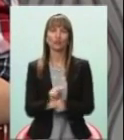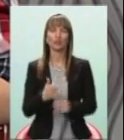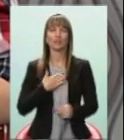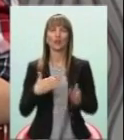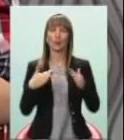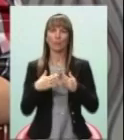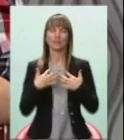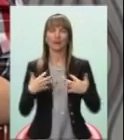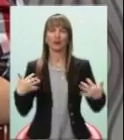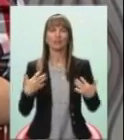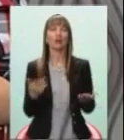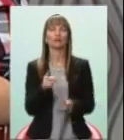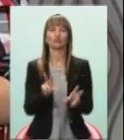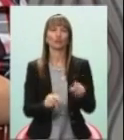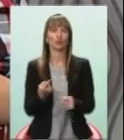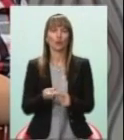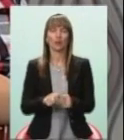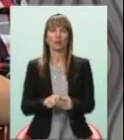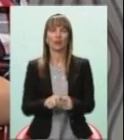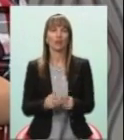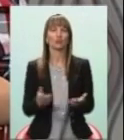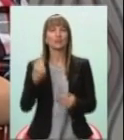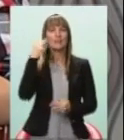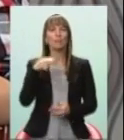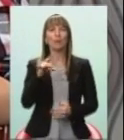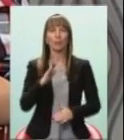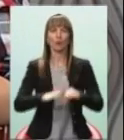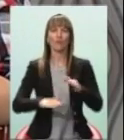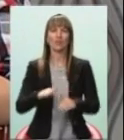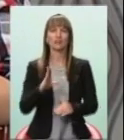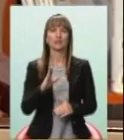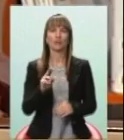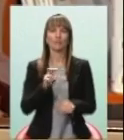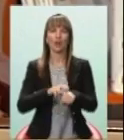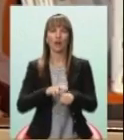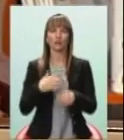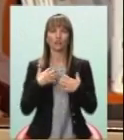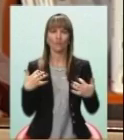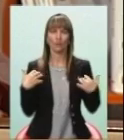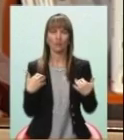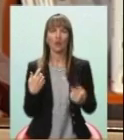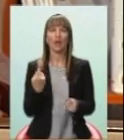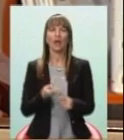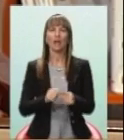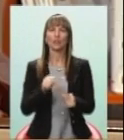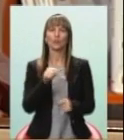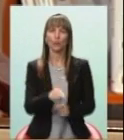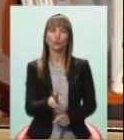наших домашніх тваринок. Як ти вважаєш, що ти знаєш про професію ветеринара? ветеринар – это